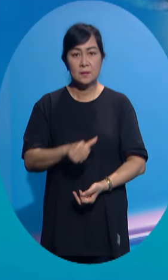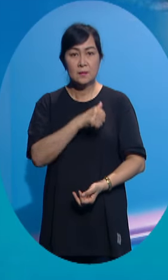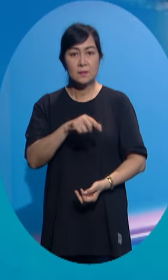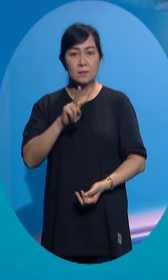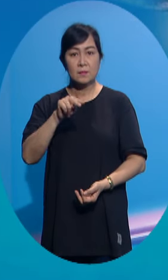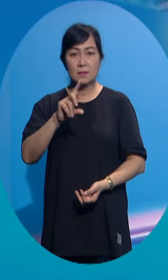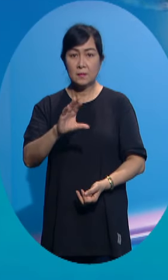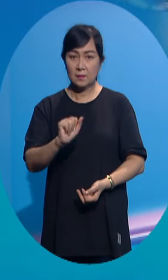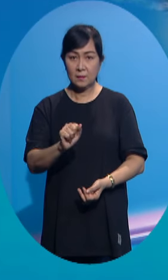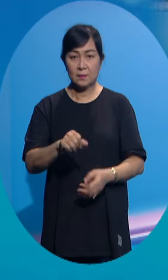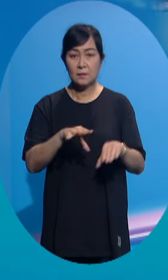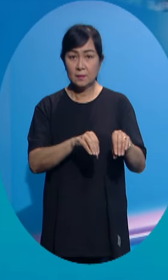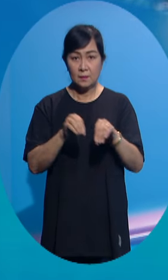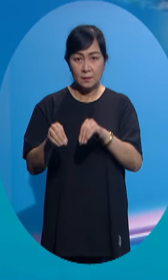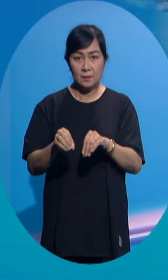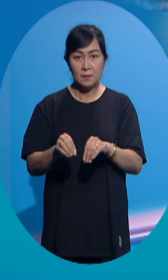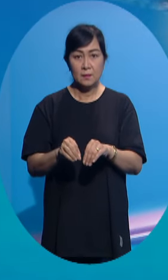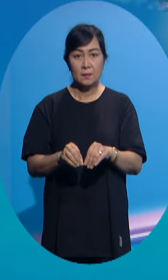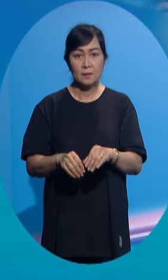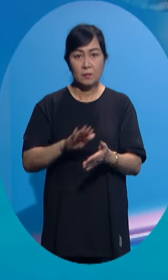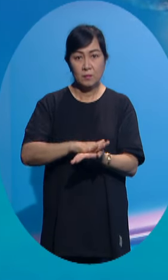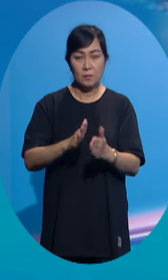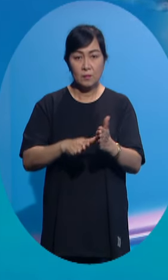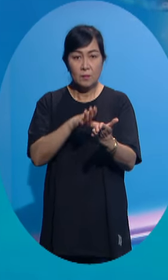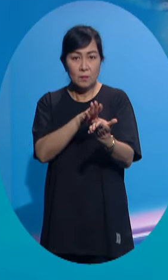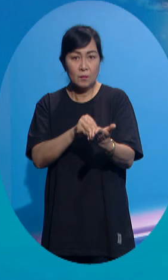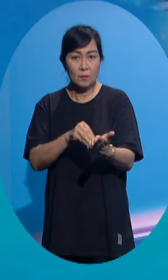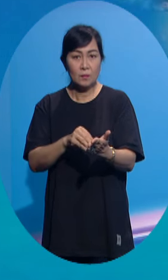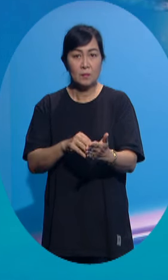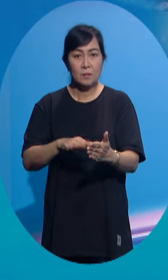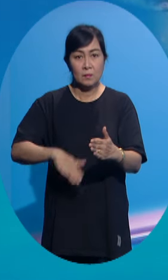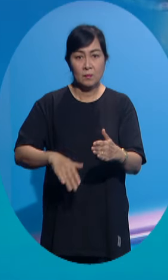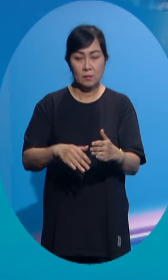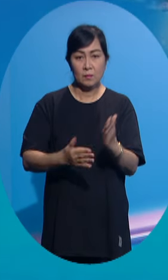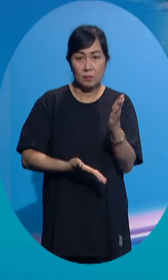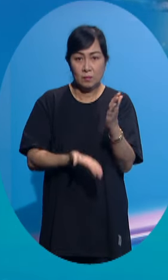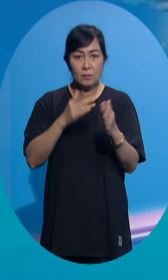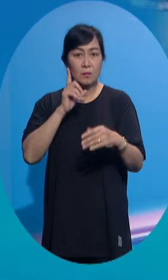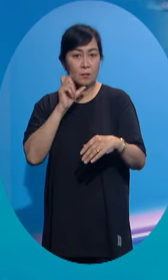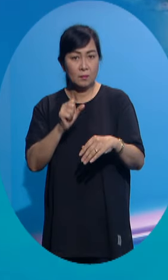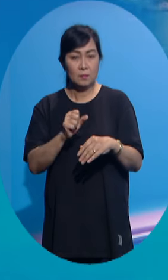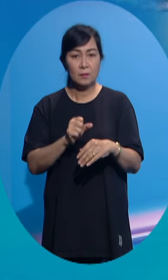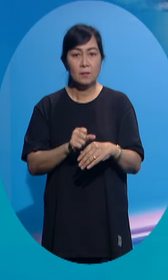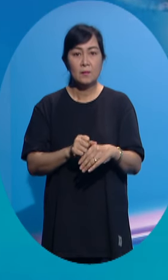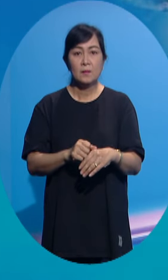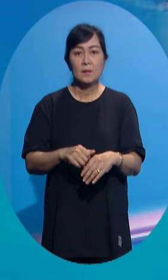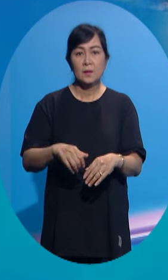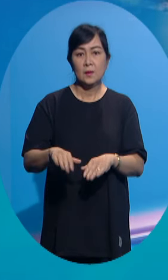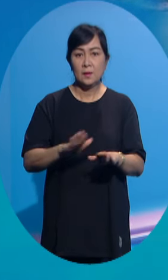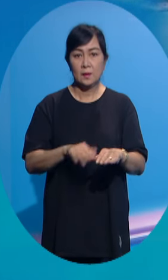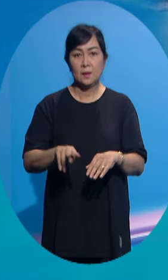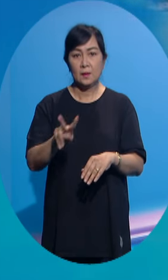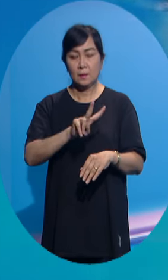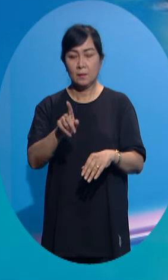người dân ở tỉnh Valencia của Tây Ban Nha vẫn đang tiếp tục dọn dẹp bùn đất và đống đổ nát sau trận lũ lụt lịch sử. Lũ quét đã cướp đi sinh mạng